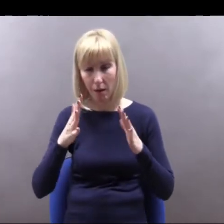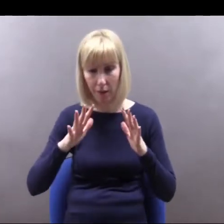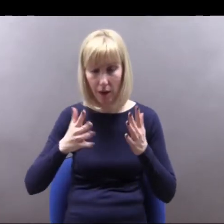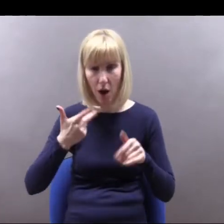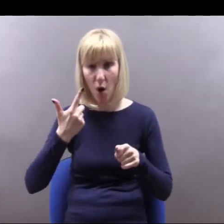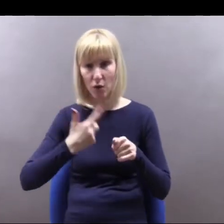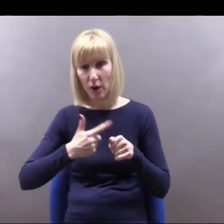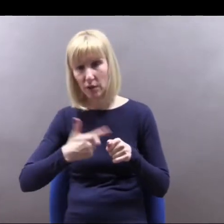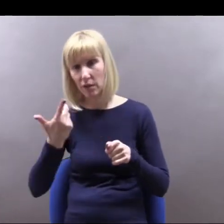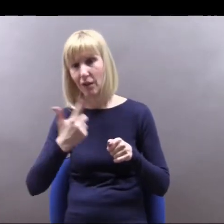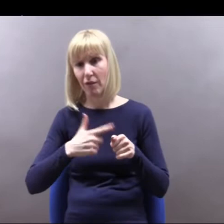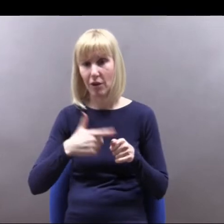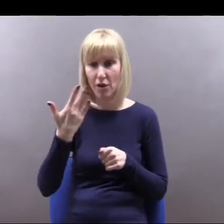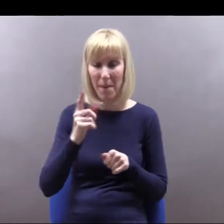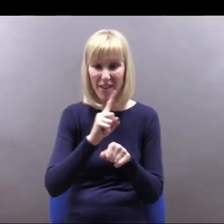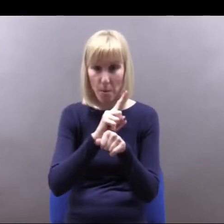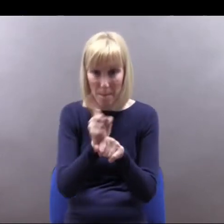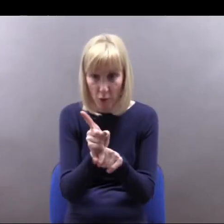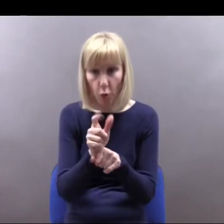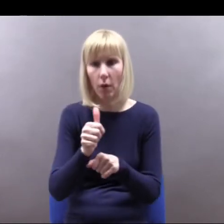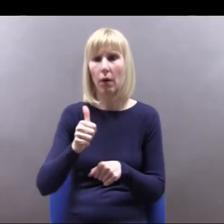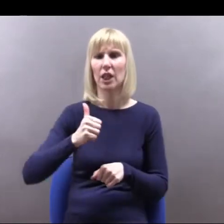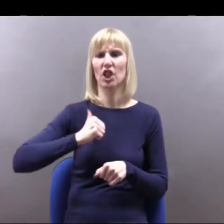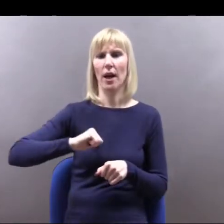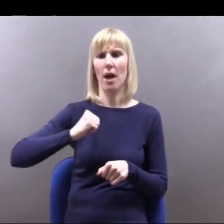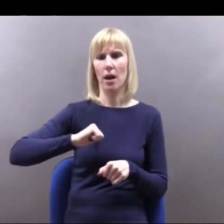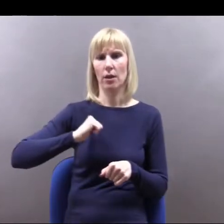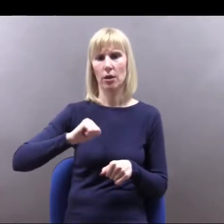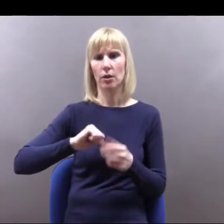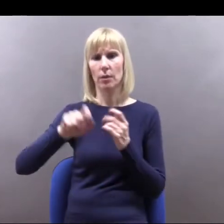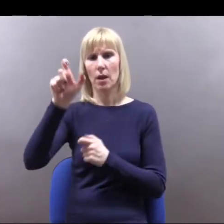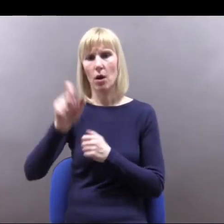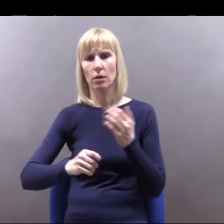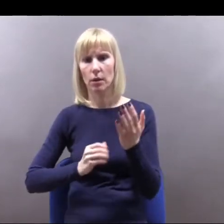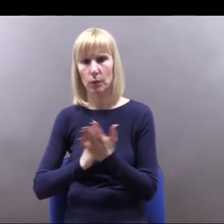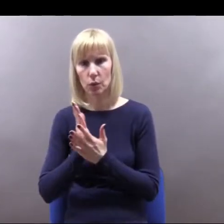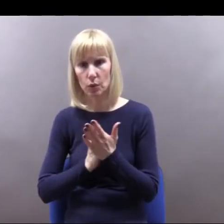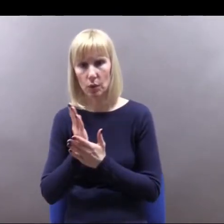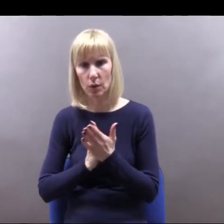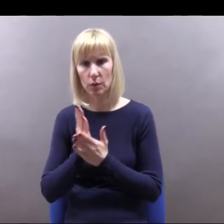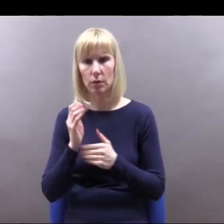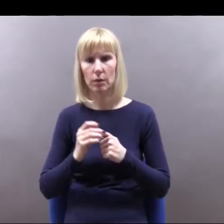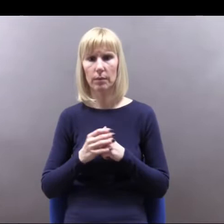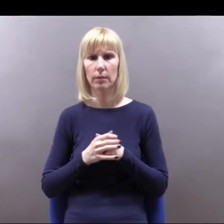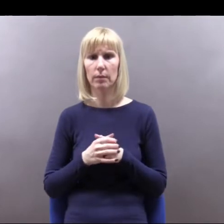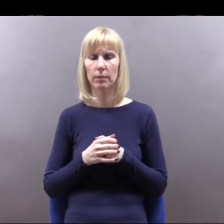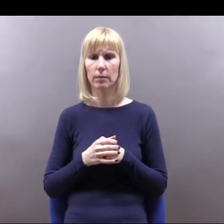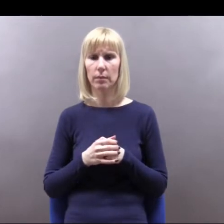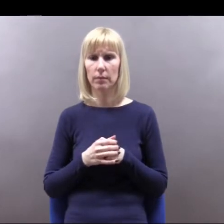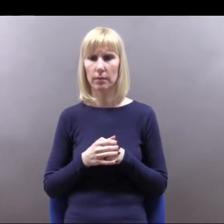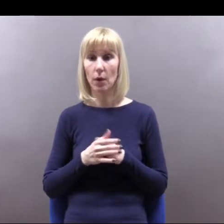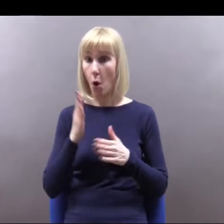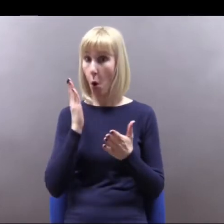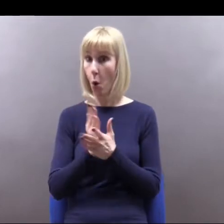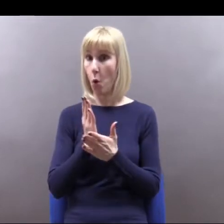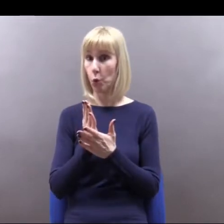tej windy. O, są już panowie. A nie, nawet 16 minut. I teraz tak, tutaj pewnie zwróciliście uwagę, tu